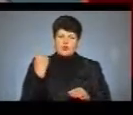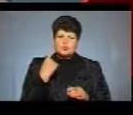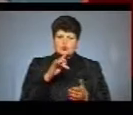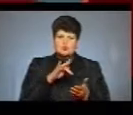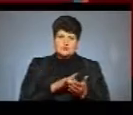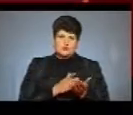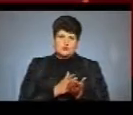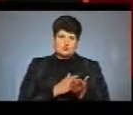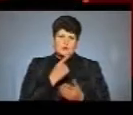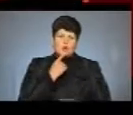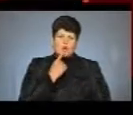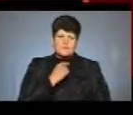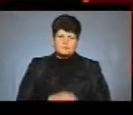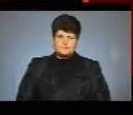крові.